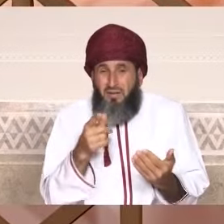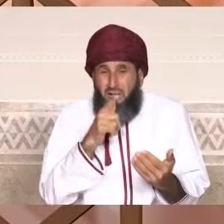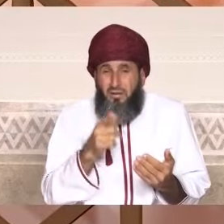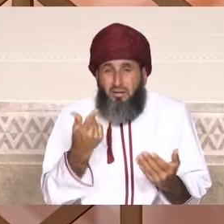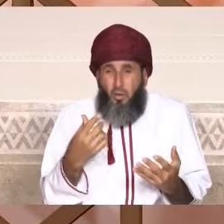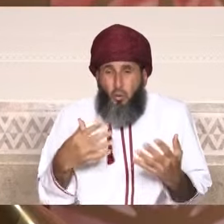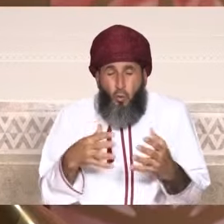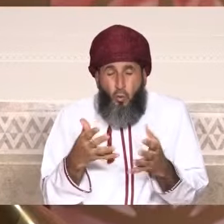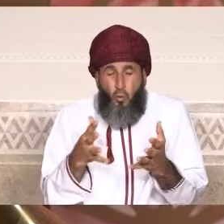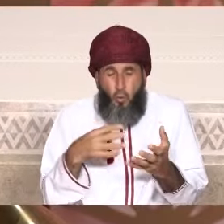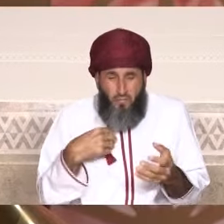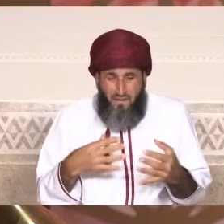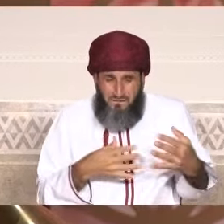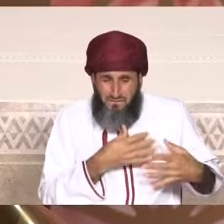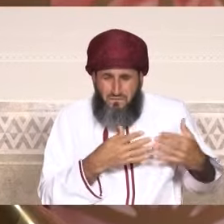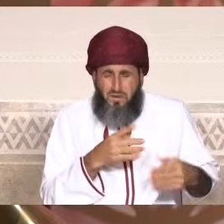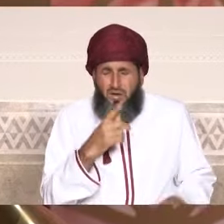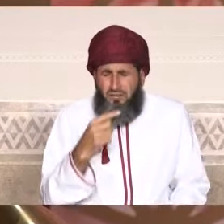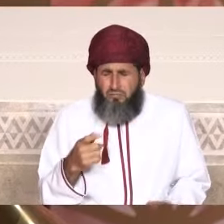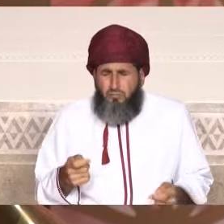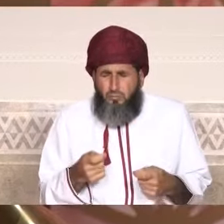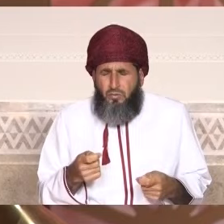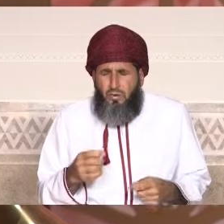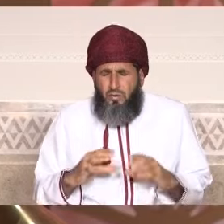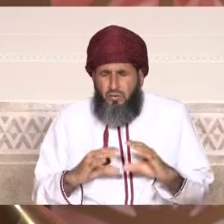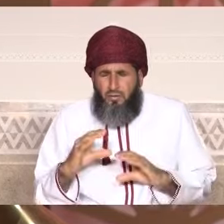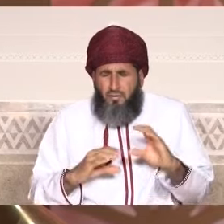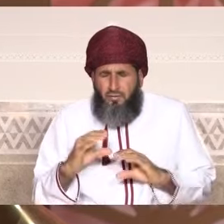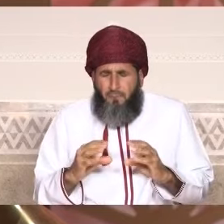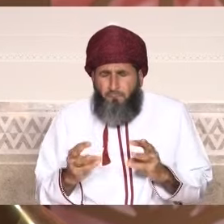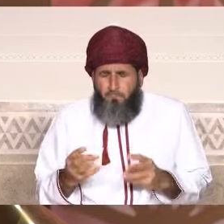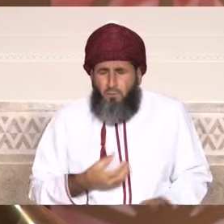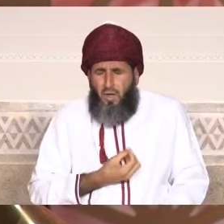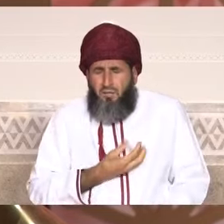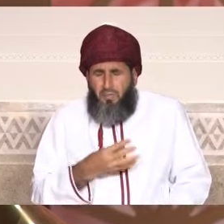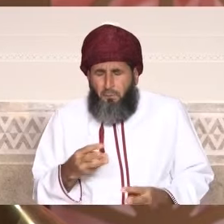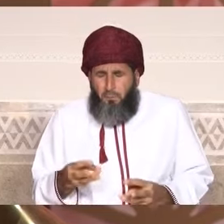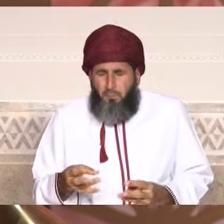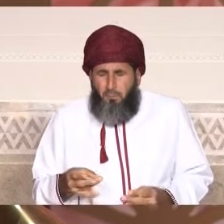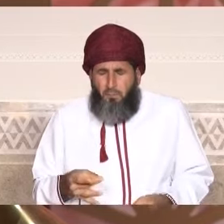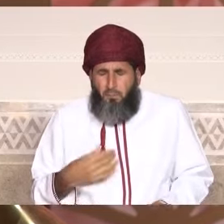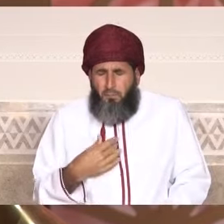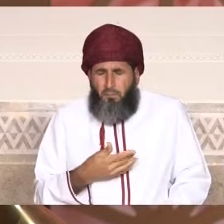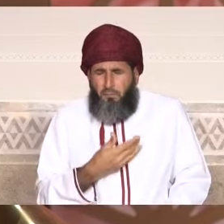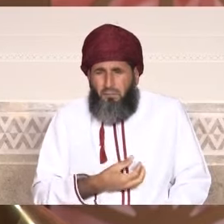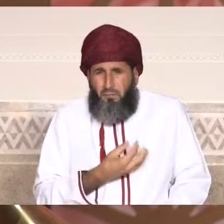عليه الخواطر، له أن يشتغل بذكر ربه بقلبه، يعني